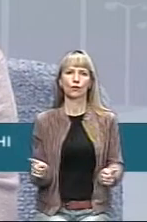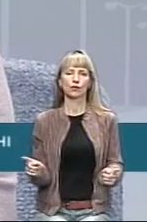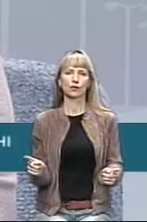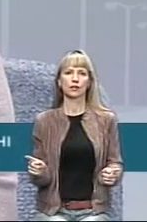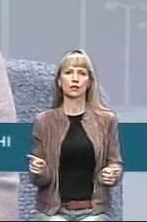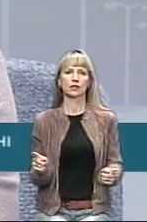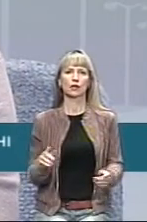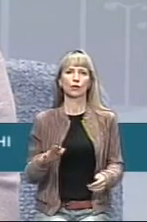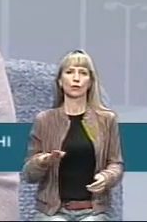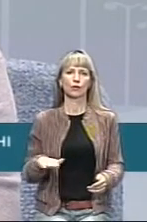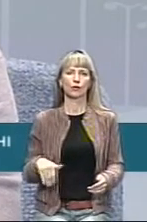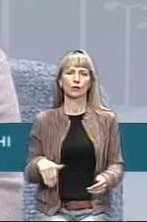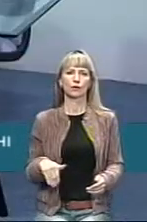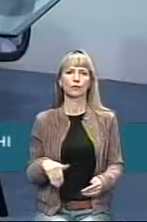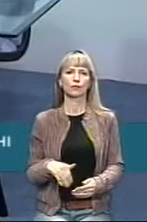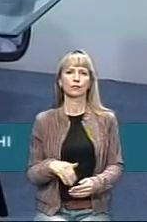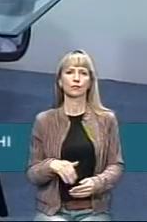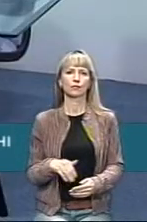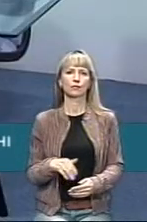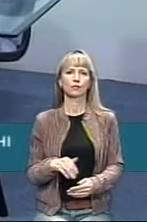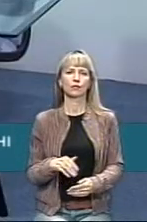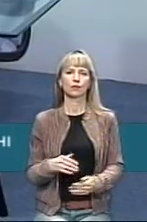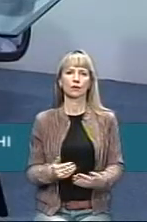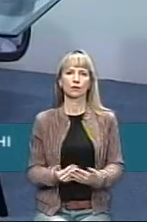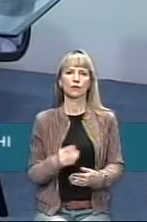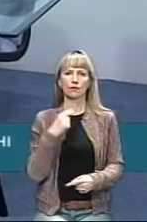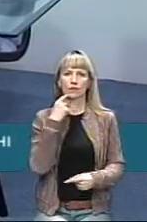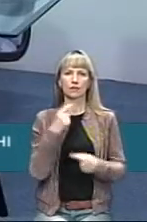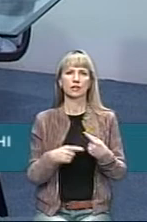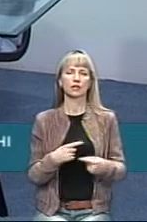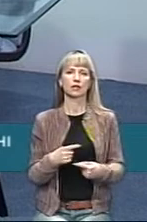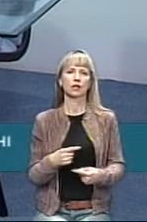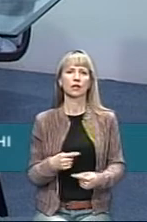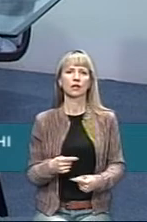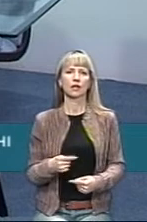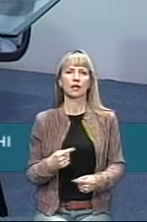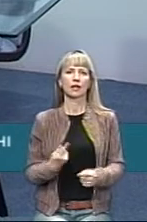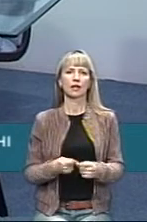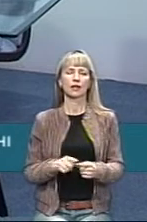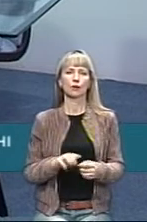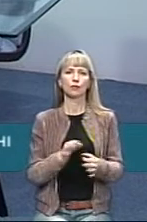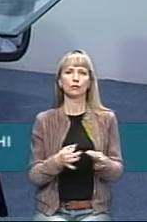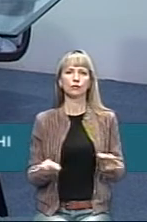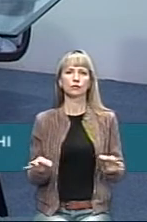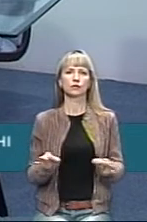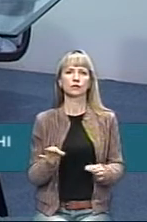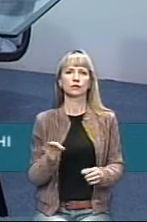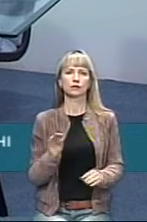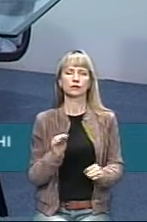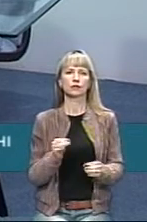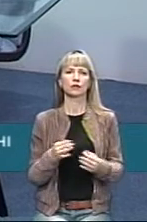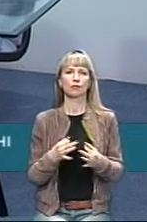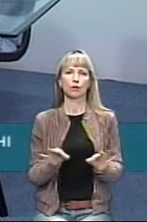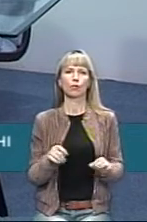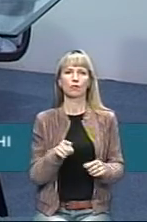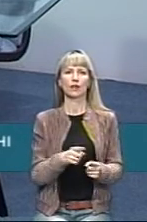потім війною, так? Так, так, продовжується війною. Бо процес будування, розбудови незалежності пов'язане,